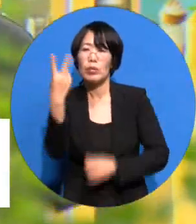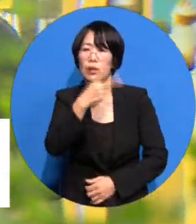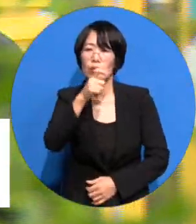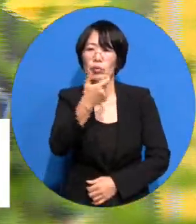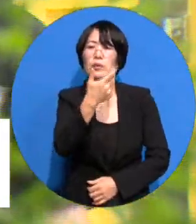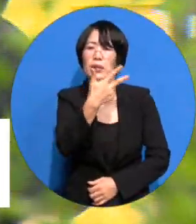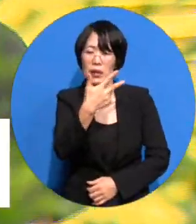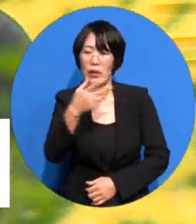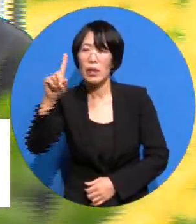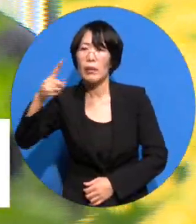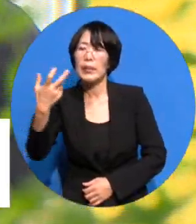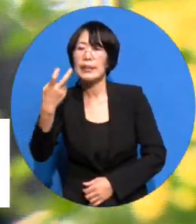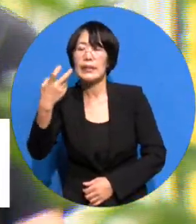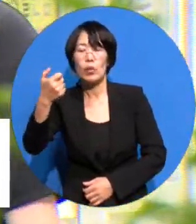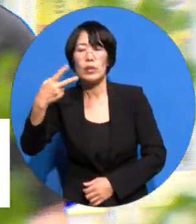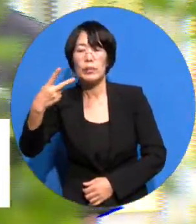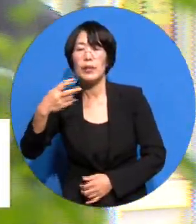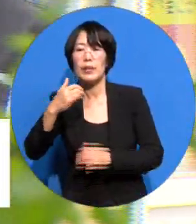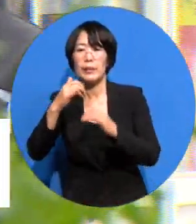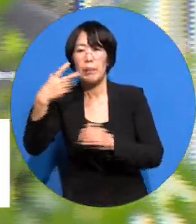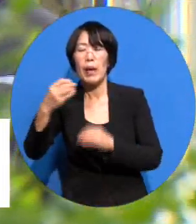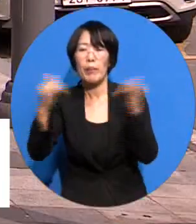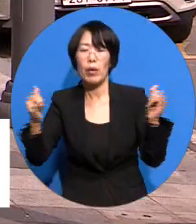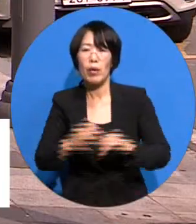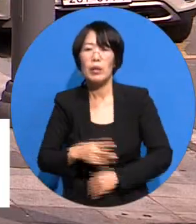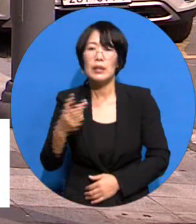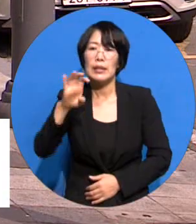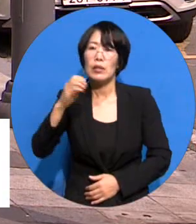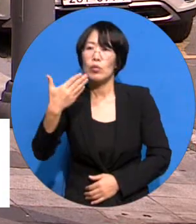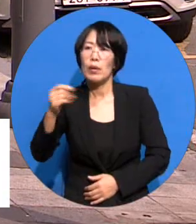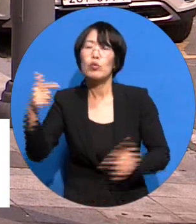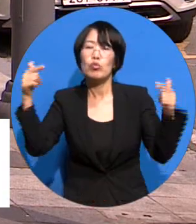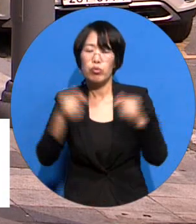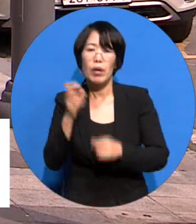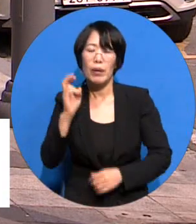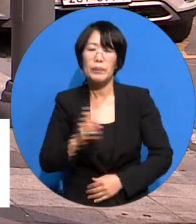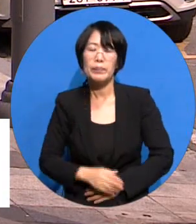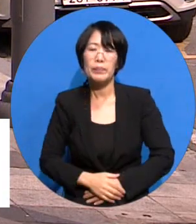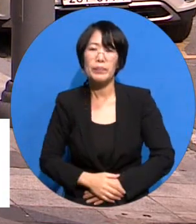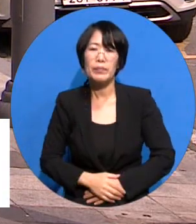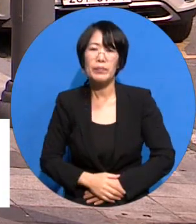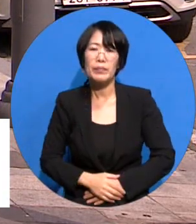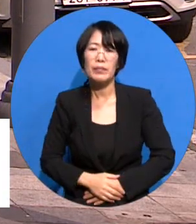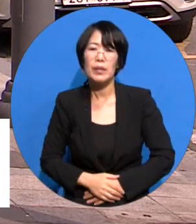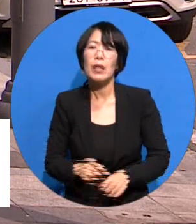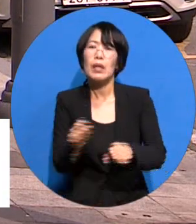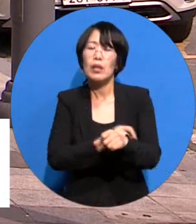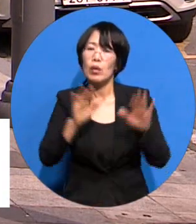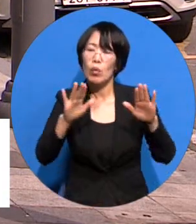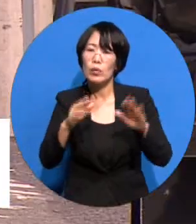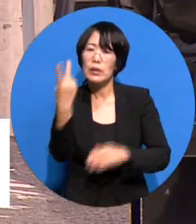2067년 122만 명, 2117년 49만 명으로 줄어들 것으로 전망돼 있습니다. 특히